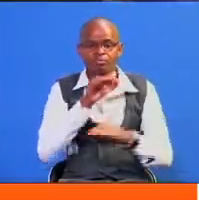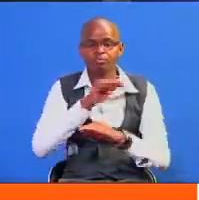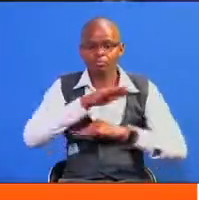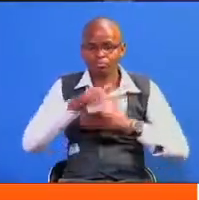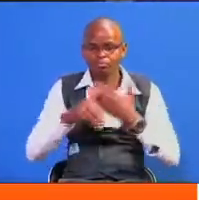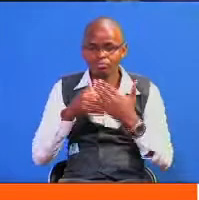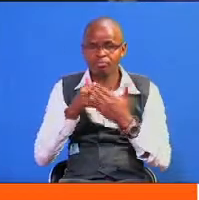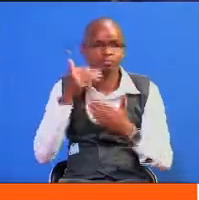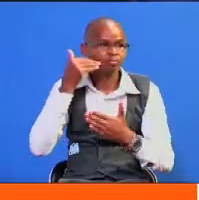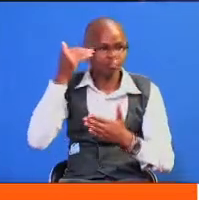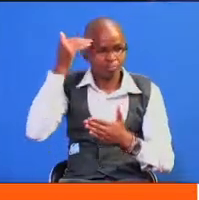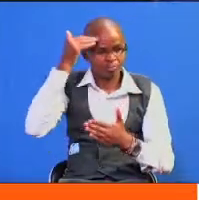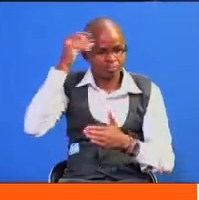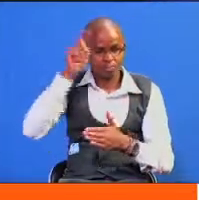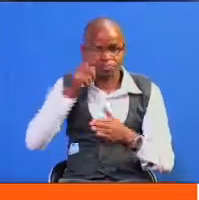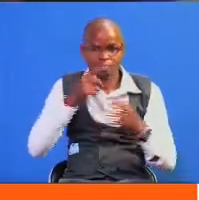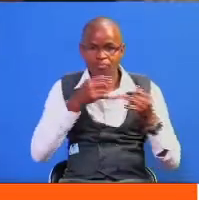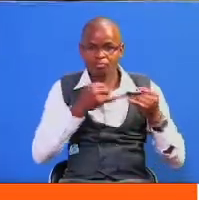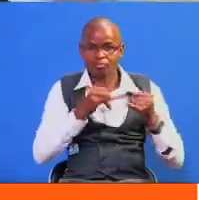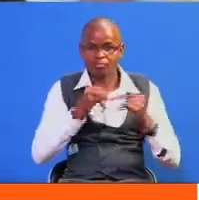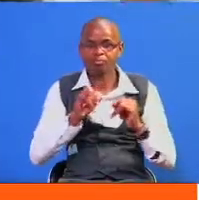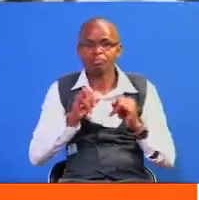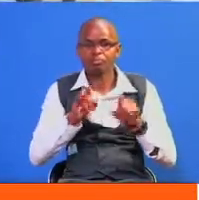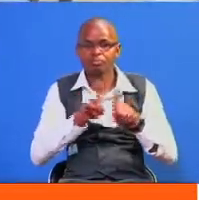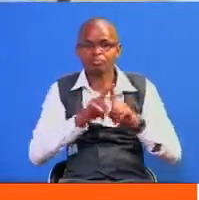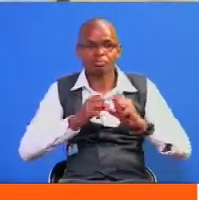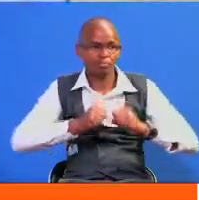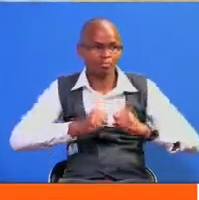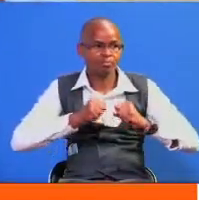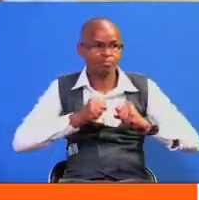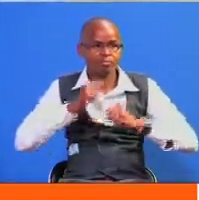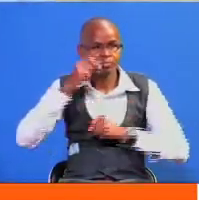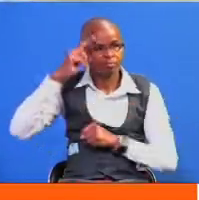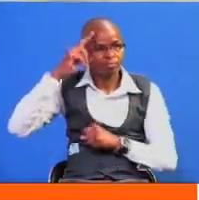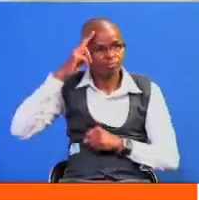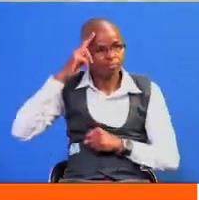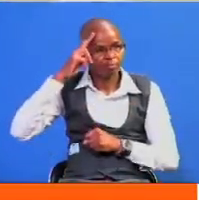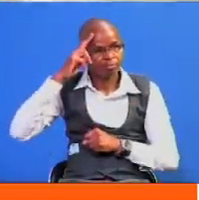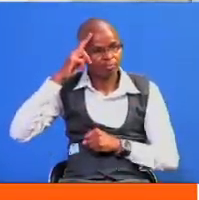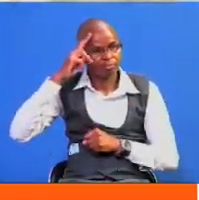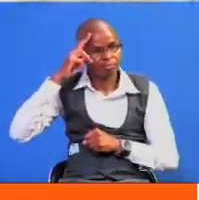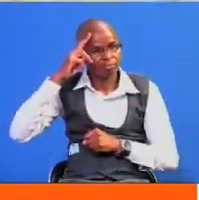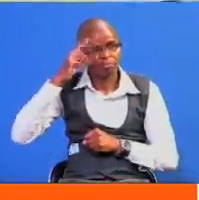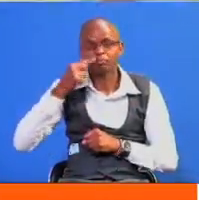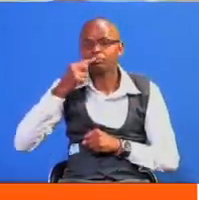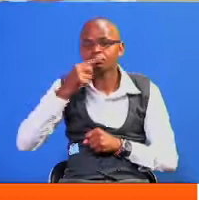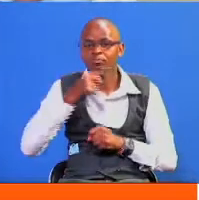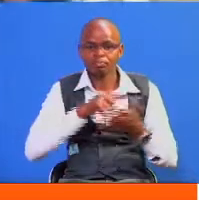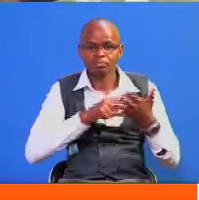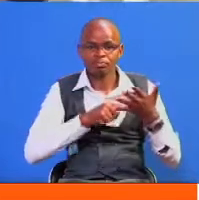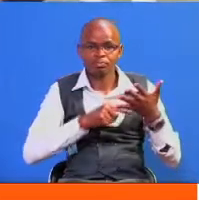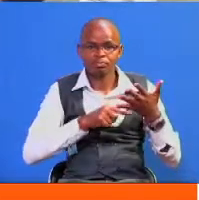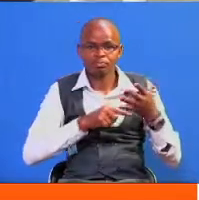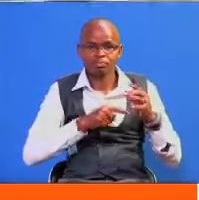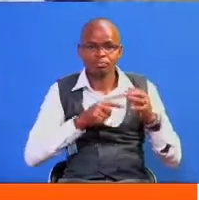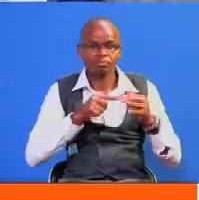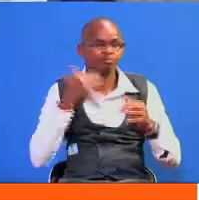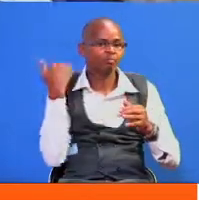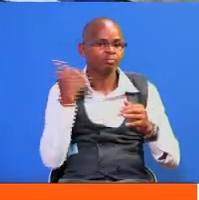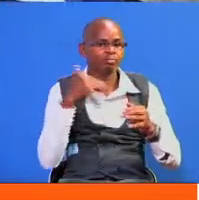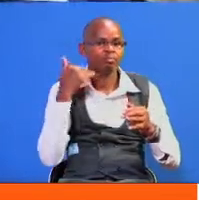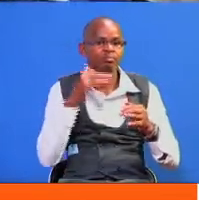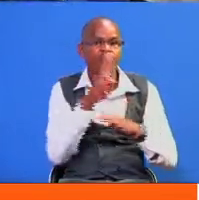yote ya koti lazima yatekelezwe na mkuu wa kituo cha polisi. Akisema kuwa majambazi